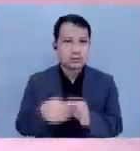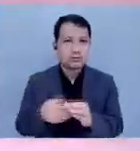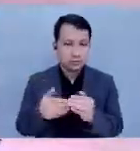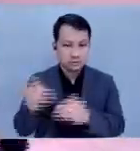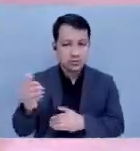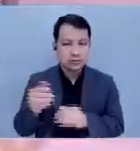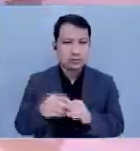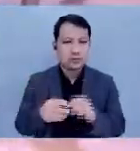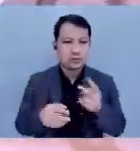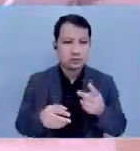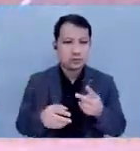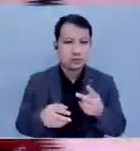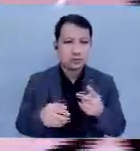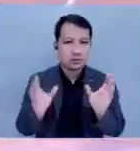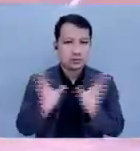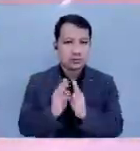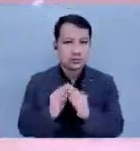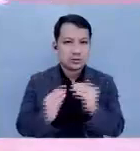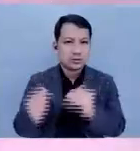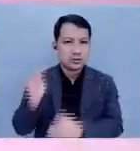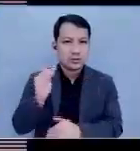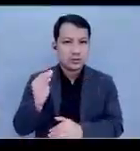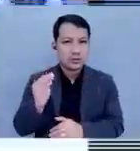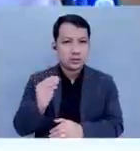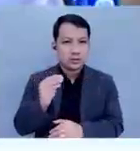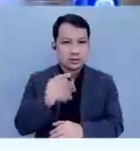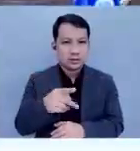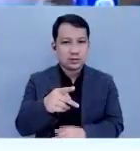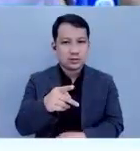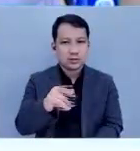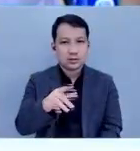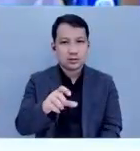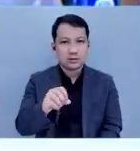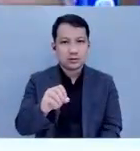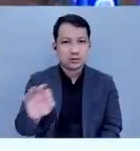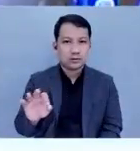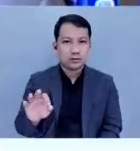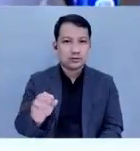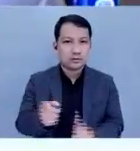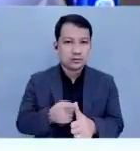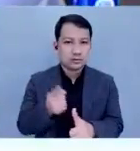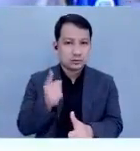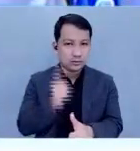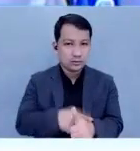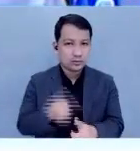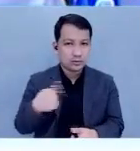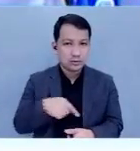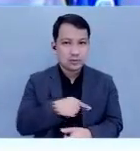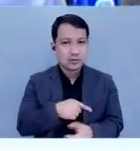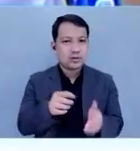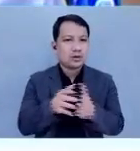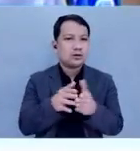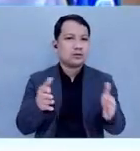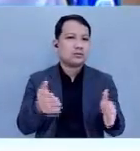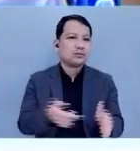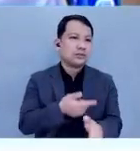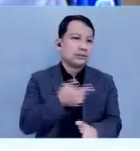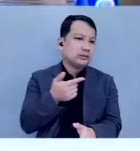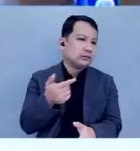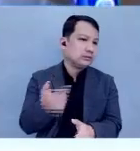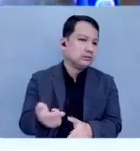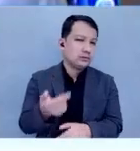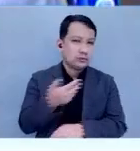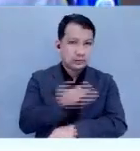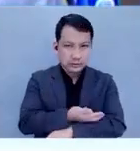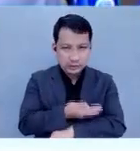dalawang conference nang hindi nakakatapak sa playoffs. Because it's the first game, because there's such a long layoff,